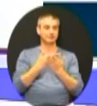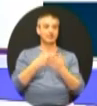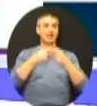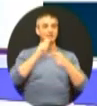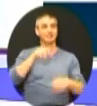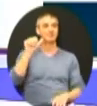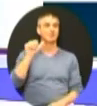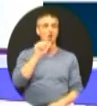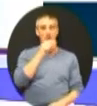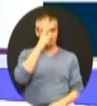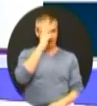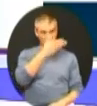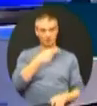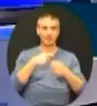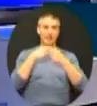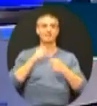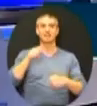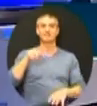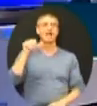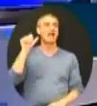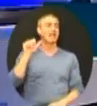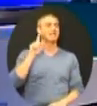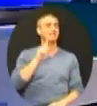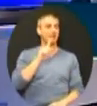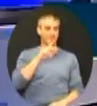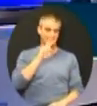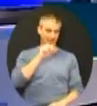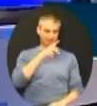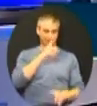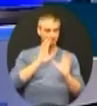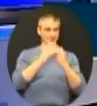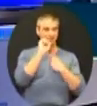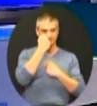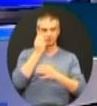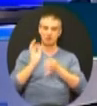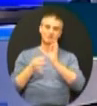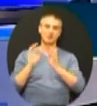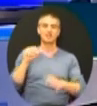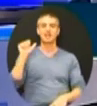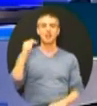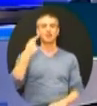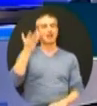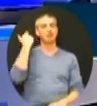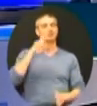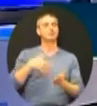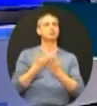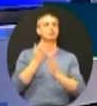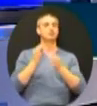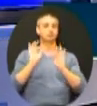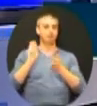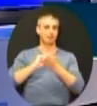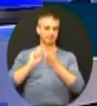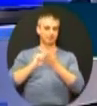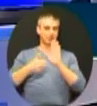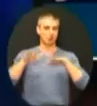אמיר אוחנ מהליכוד חברת הכנסת הילד ורבי נחמי עס המחנה הציוני ועורך דין אלון גלרט לשעבר היועץ המשפטי של